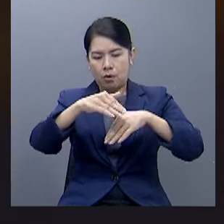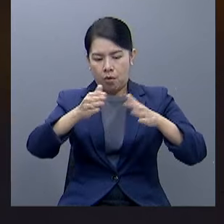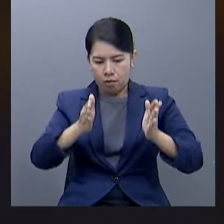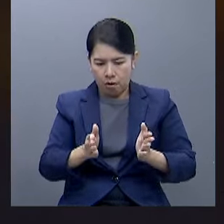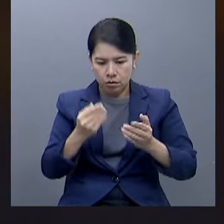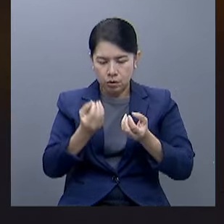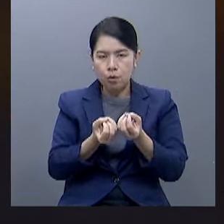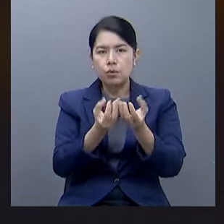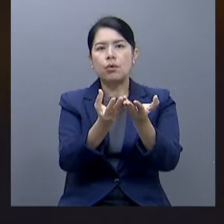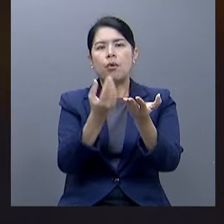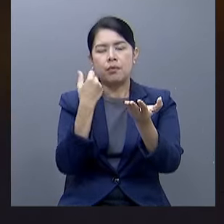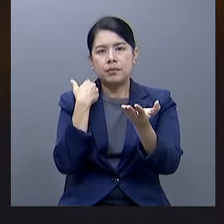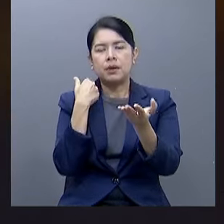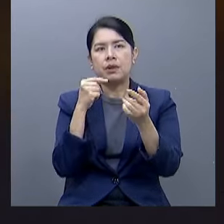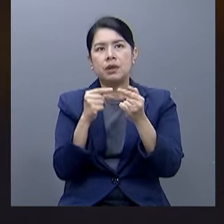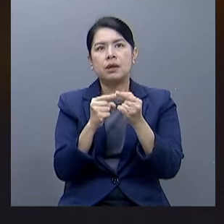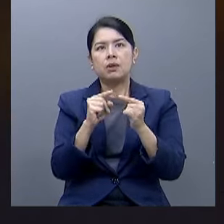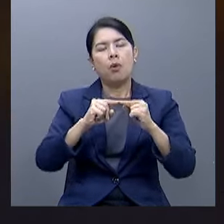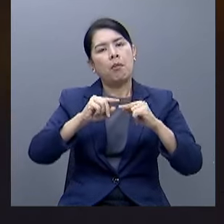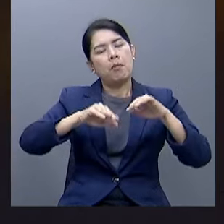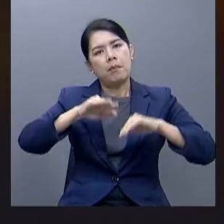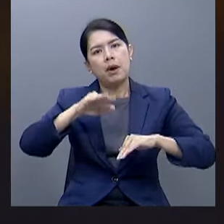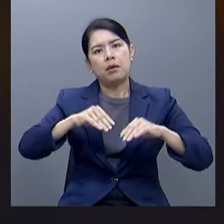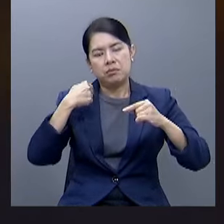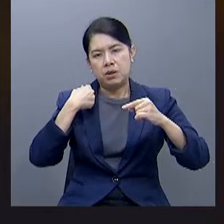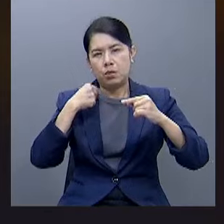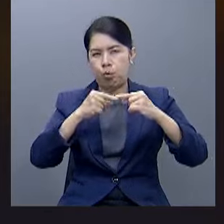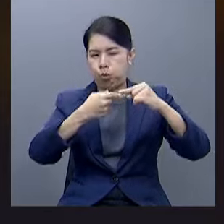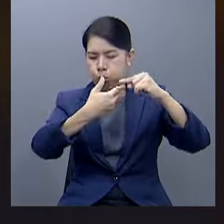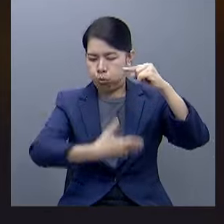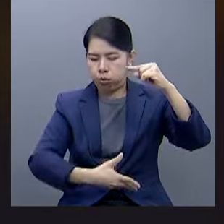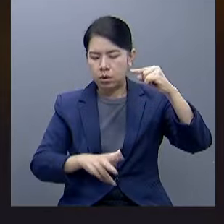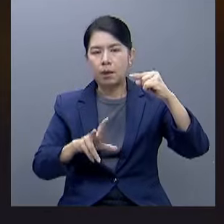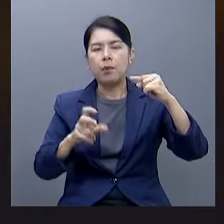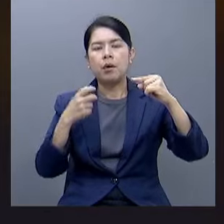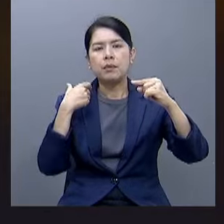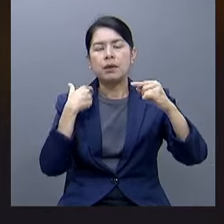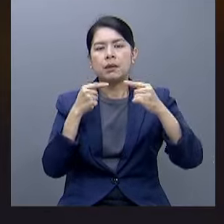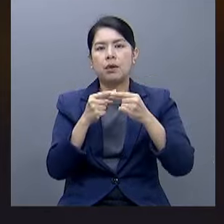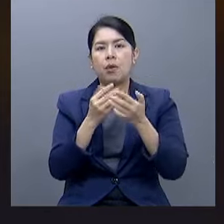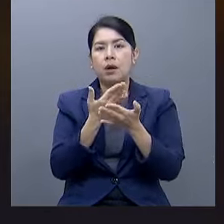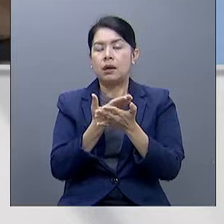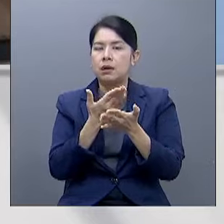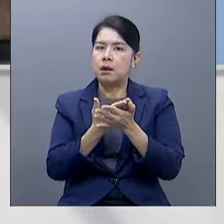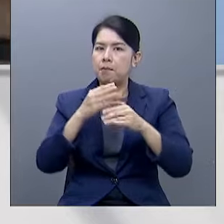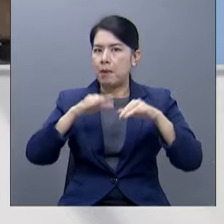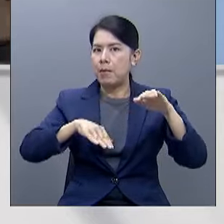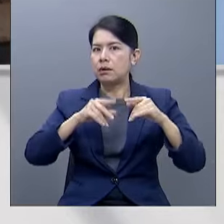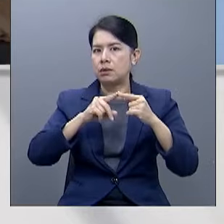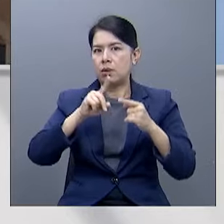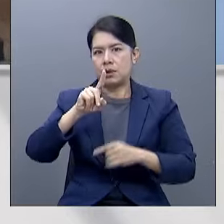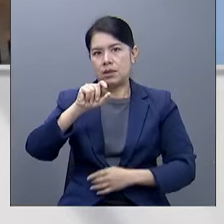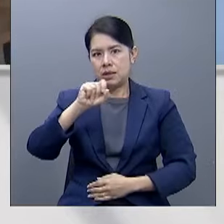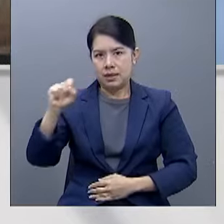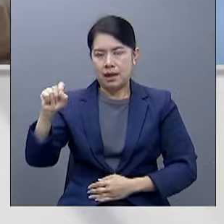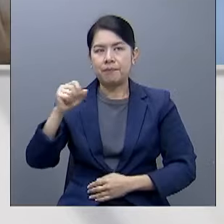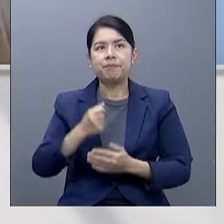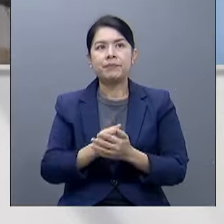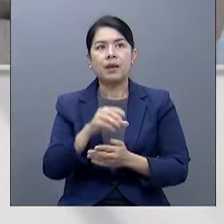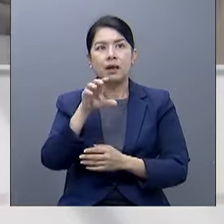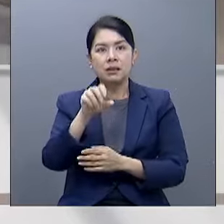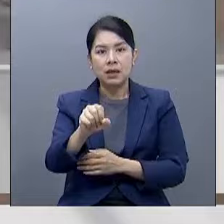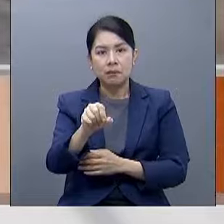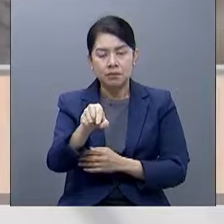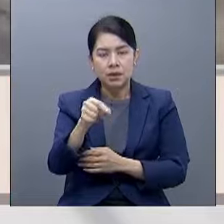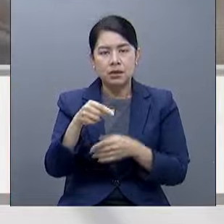เฉพาะที่กำลังจะส่งมีกว่า 300รายการมูลค่ากว่า100,000บาทค่ะการจับกุมมีขึ้นหลังจากที่ประชาชนและ